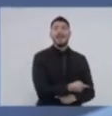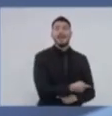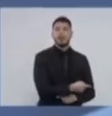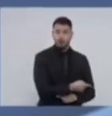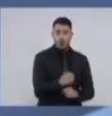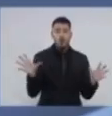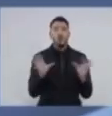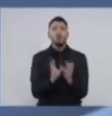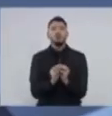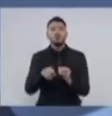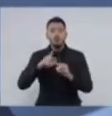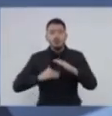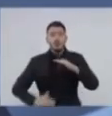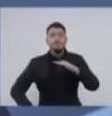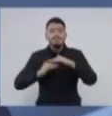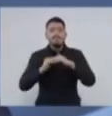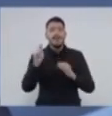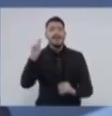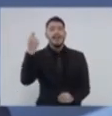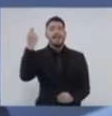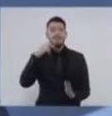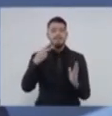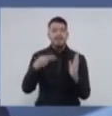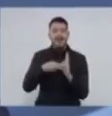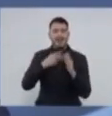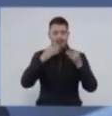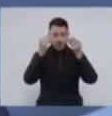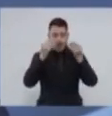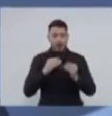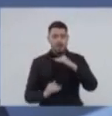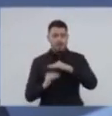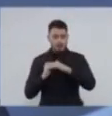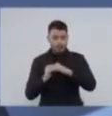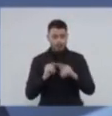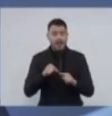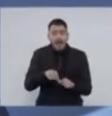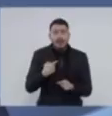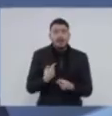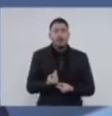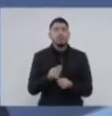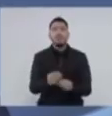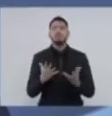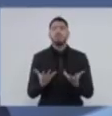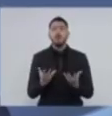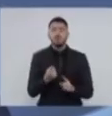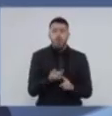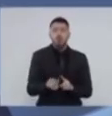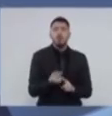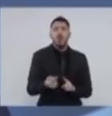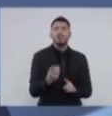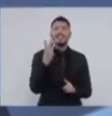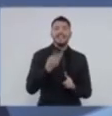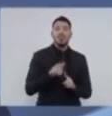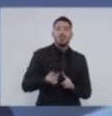αναπροσαρμογής η αναδρομική επιδότηση θα δοθεί σε τρεις μηνιαίες δόσεις ξεκινώντας από τον απρίλιο συνολικά για το